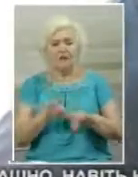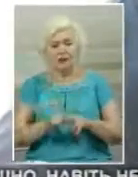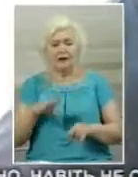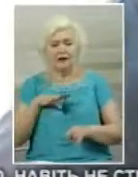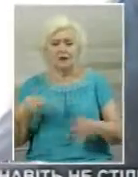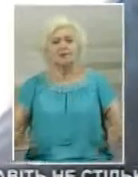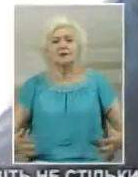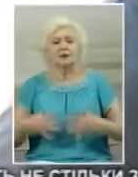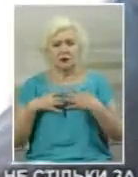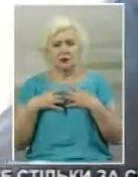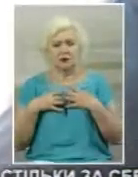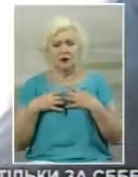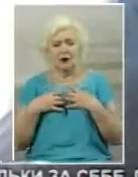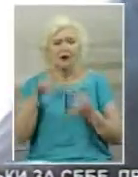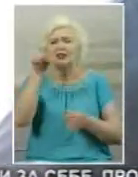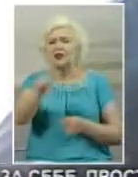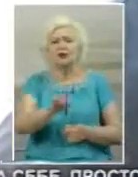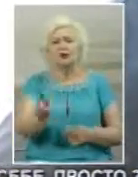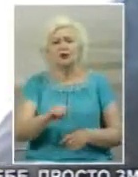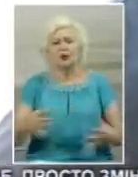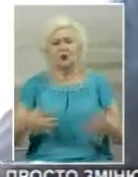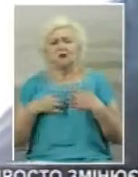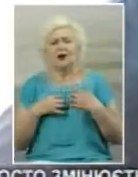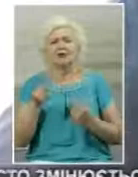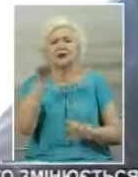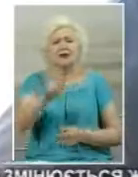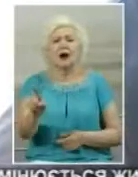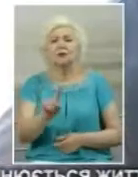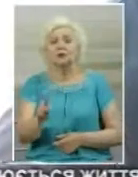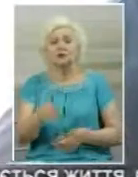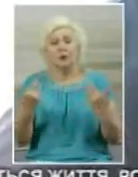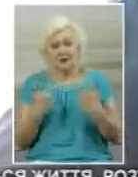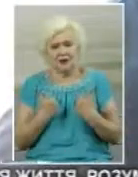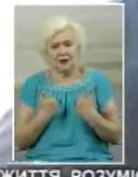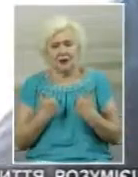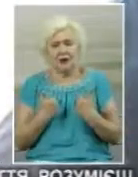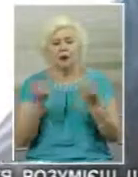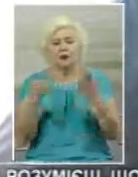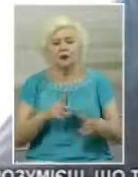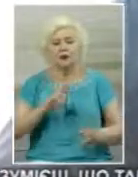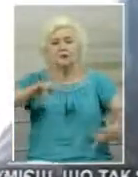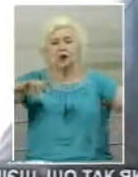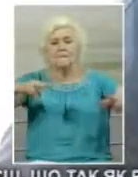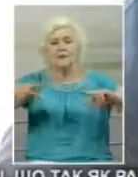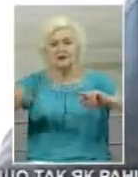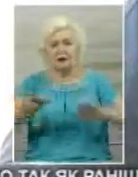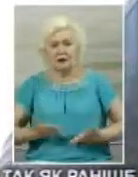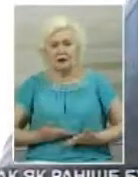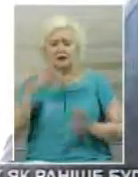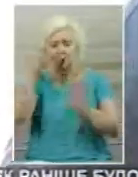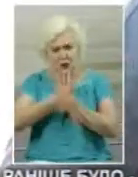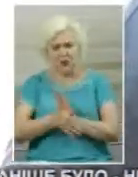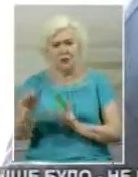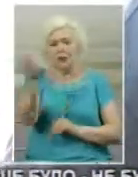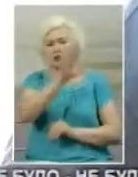первое страшное. Даже не то, что страшное там за себя, просто меняется жизнь. То есть понимаешь,